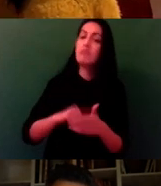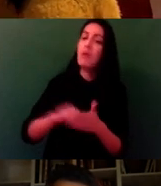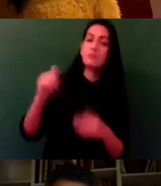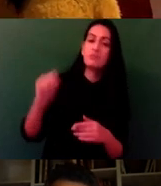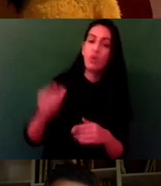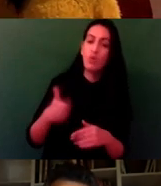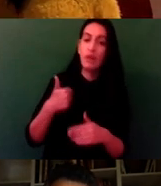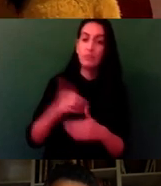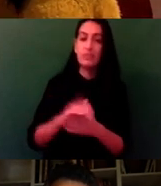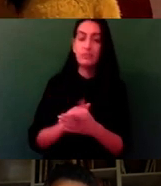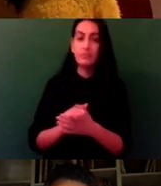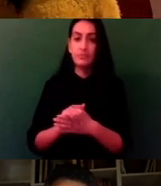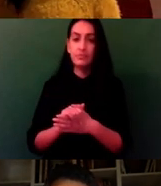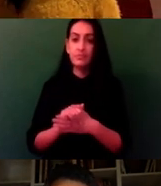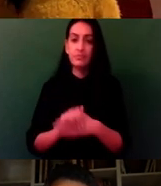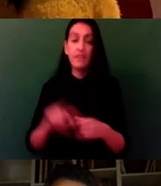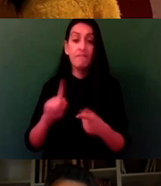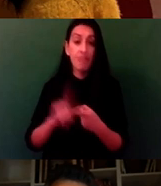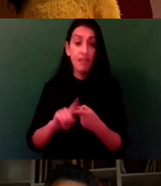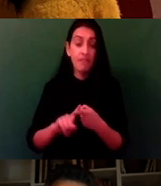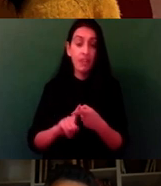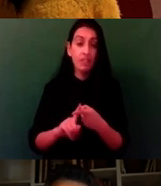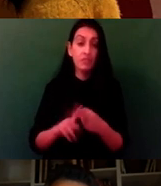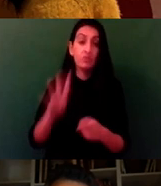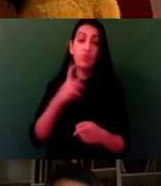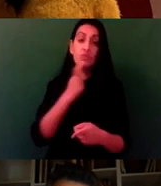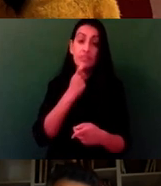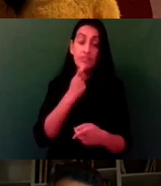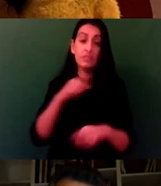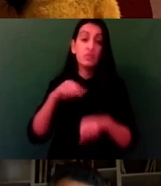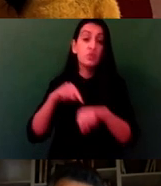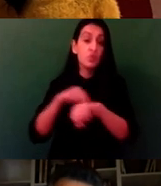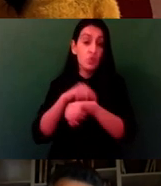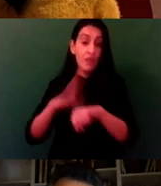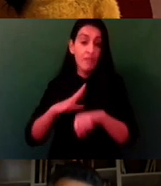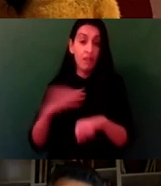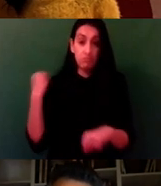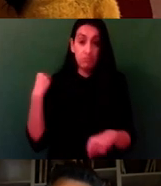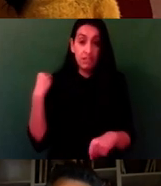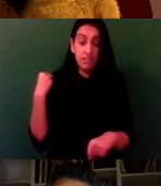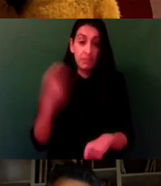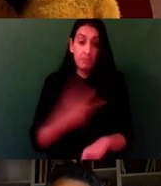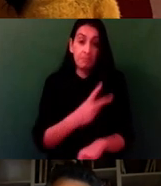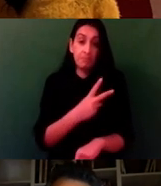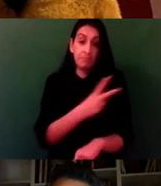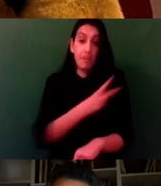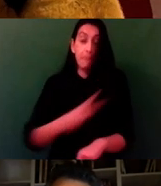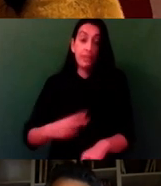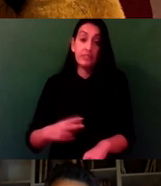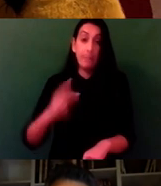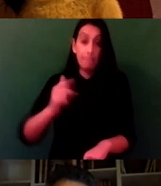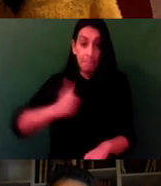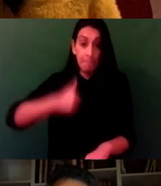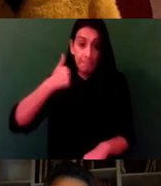ve gerçekten kaygan zeminlerde. Hani katılımın ve tasarımın politikliğini belki burada çok daha iyi anlamak gerekiyor. Bunları daha da nasıl politik araçlar